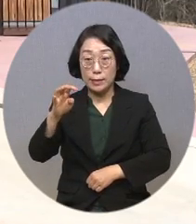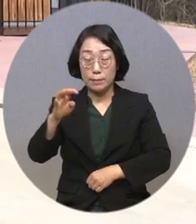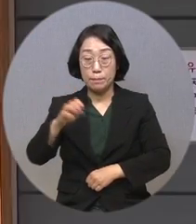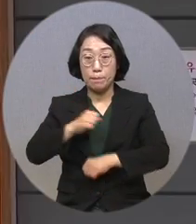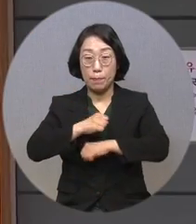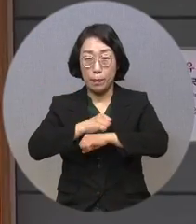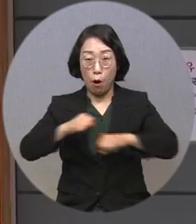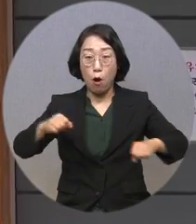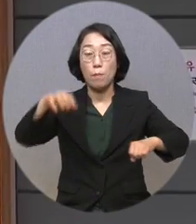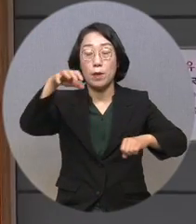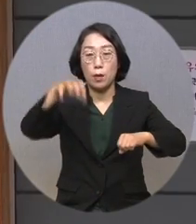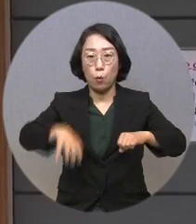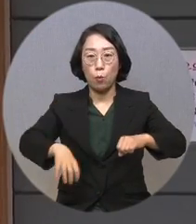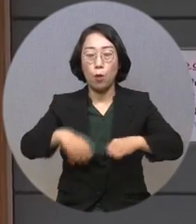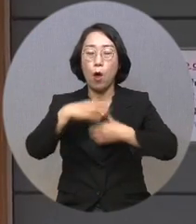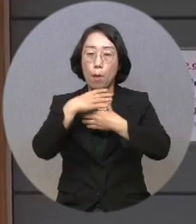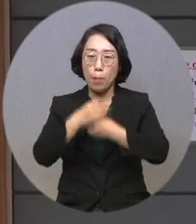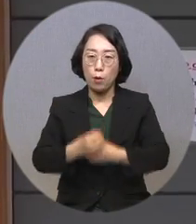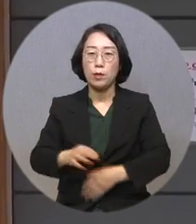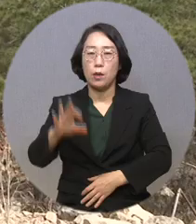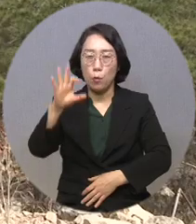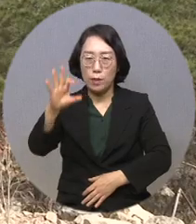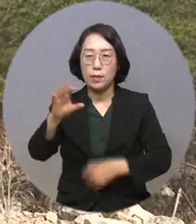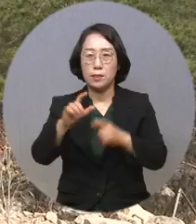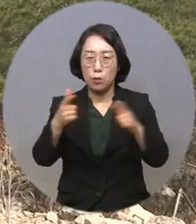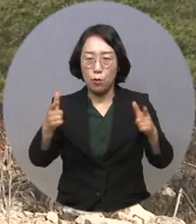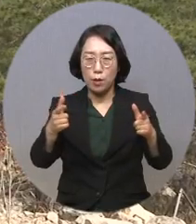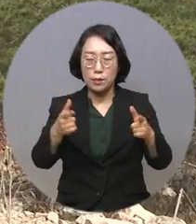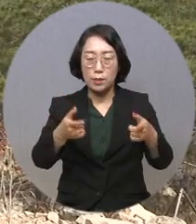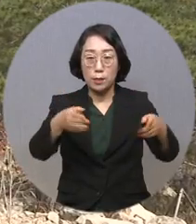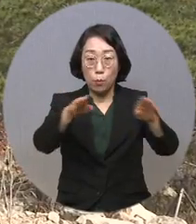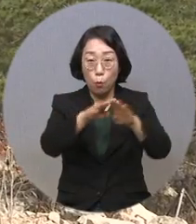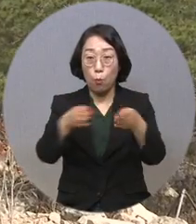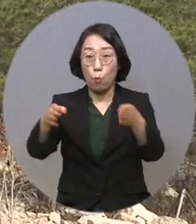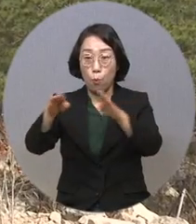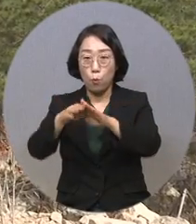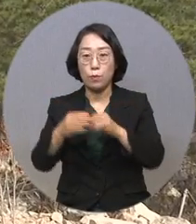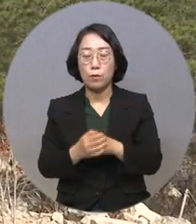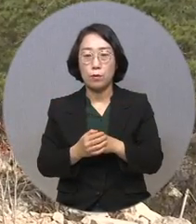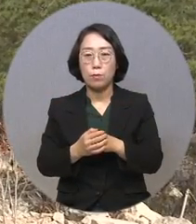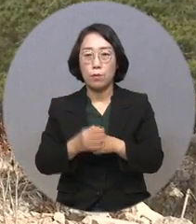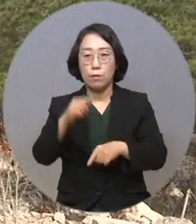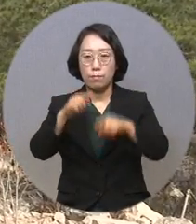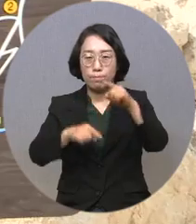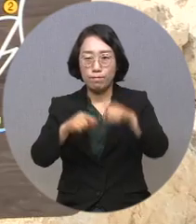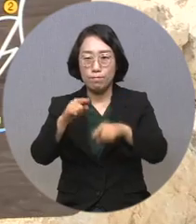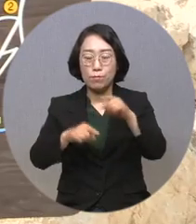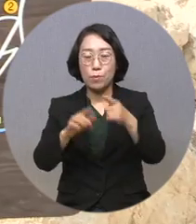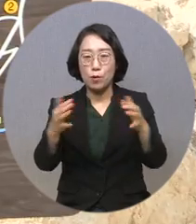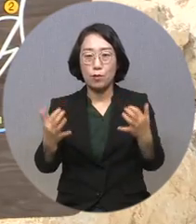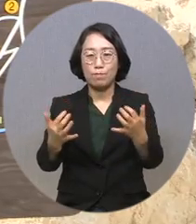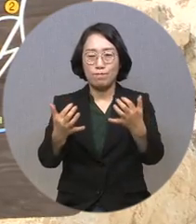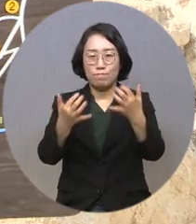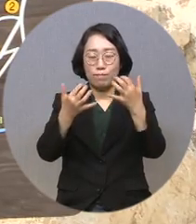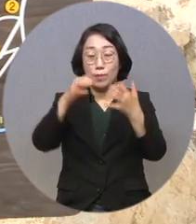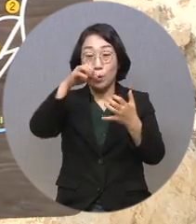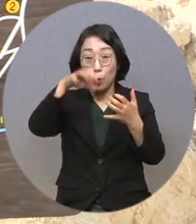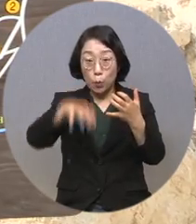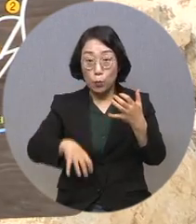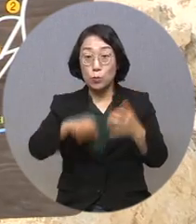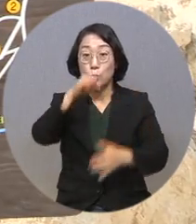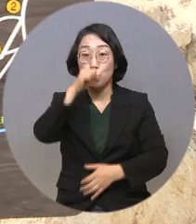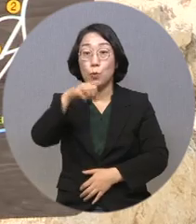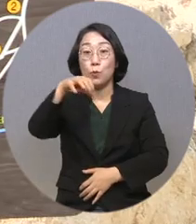산림치유, 편의, 위생시설로서 음이온과 피톤치드 풍부한 자연환경에서 다양한 프로그램을